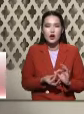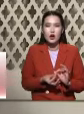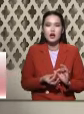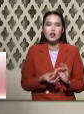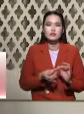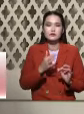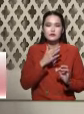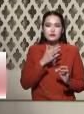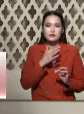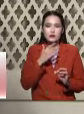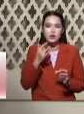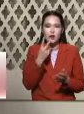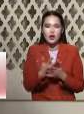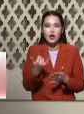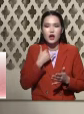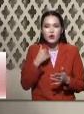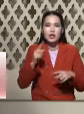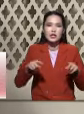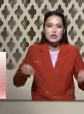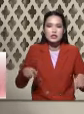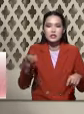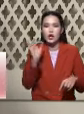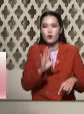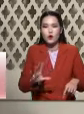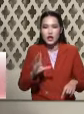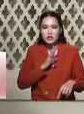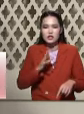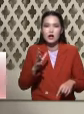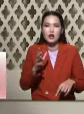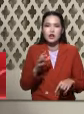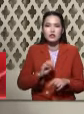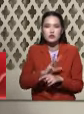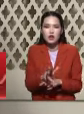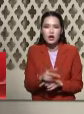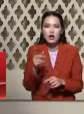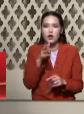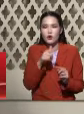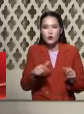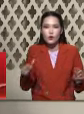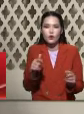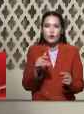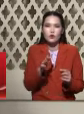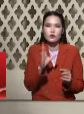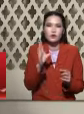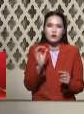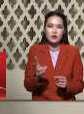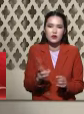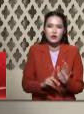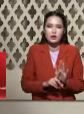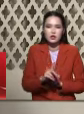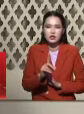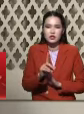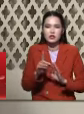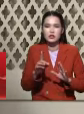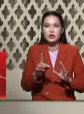басшылығына айтпаймын, біздің Қызылорда облысының жол компаниялары осыған қатысты дейді. Ол қатысу